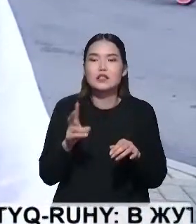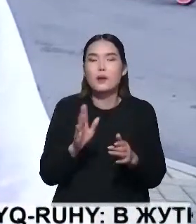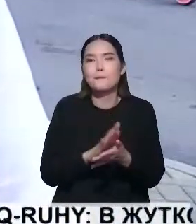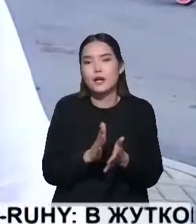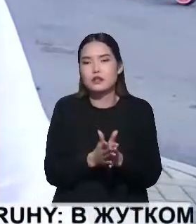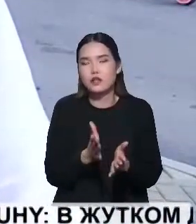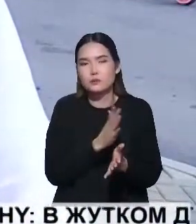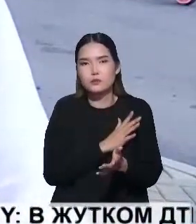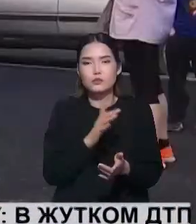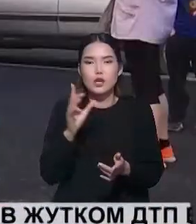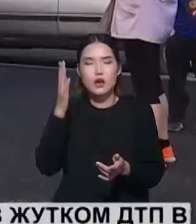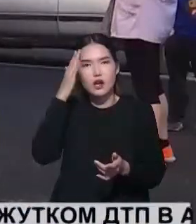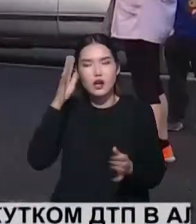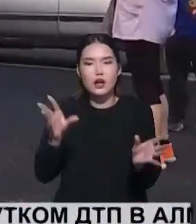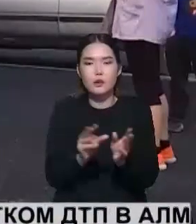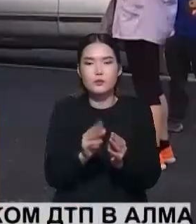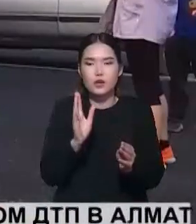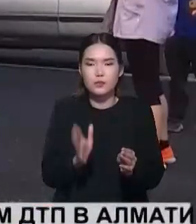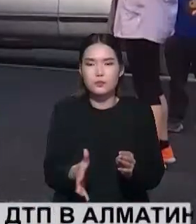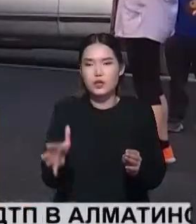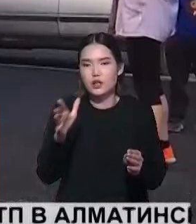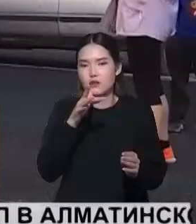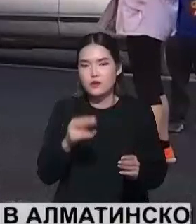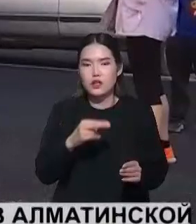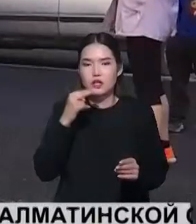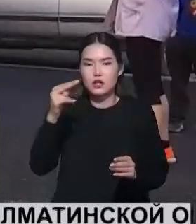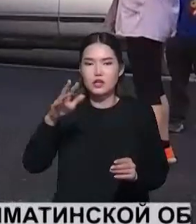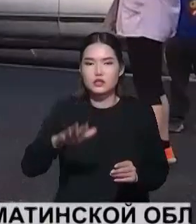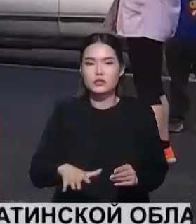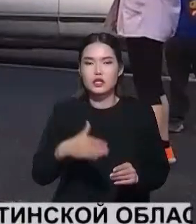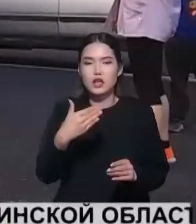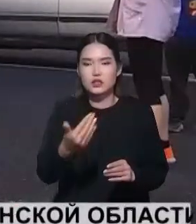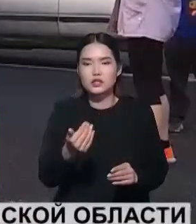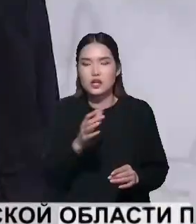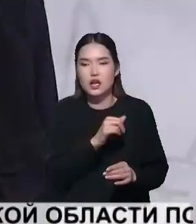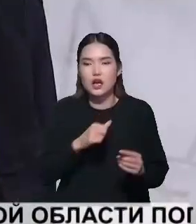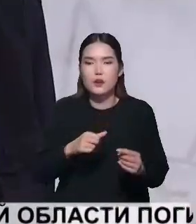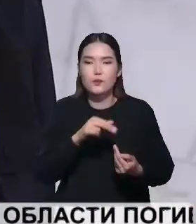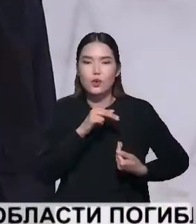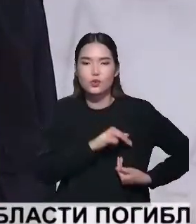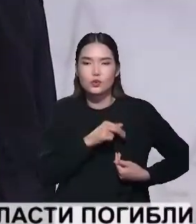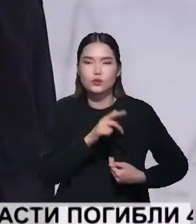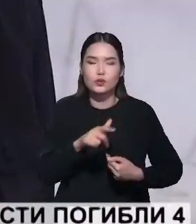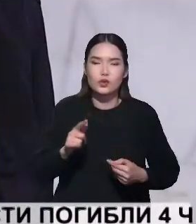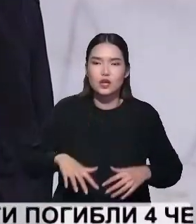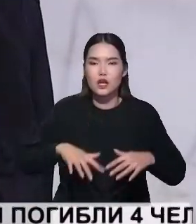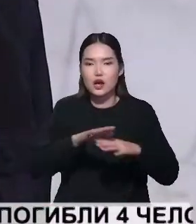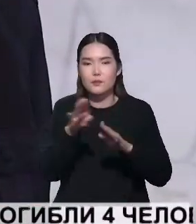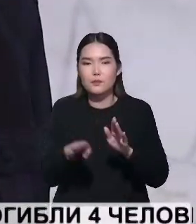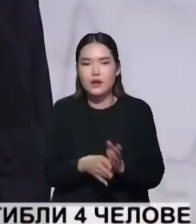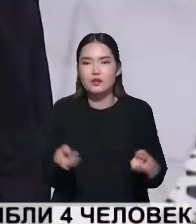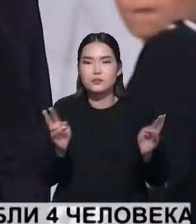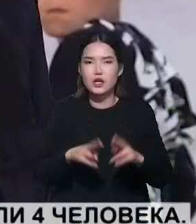Даже дератизация будет проведена. Во время съемочного процесса также выяснилось, что с аналогичными трудностями в виде затопленных подвалов столкнулись